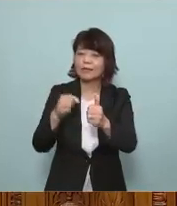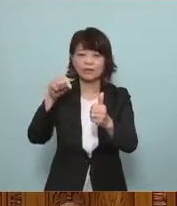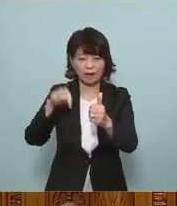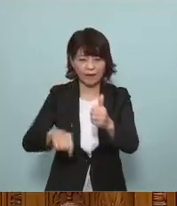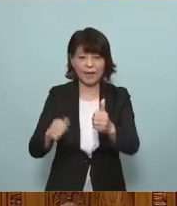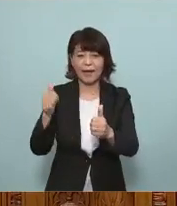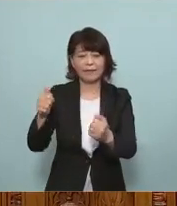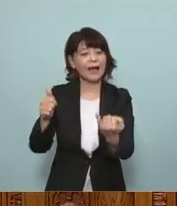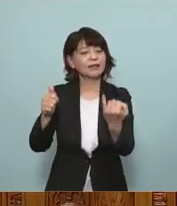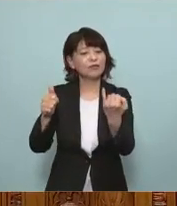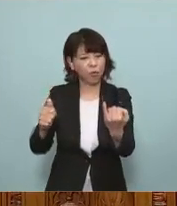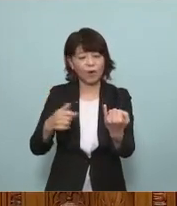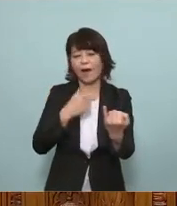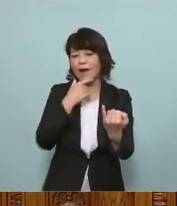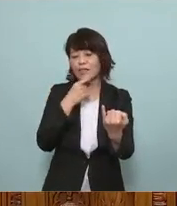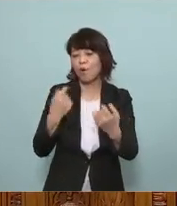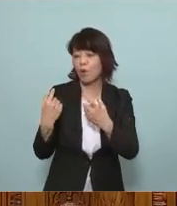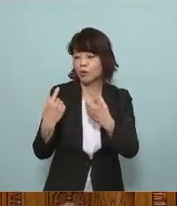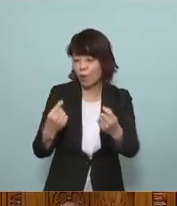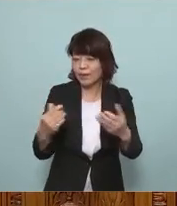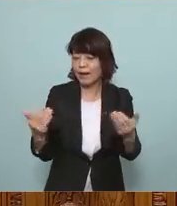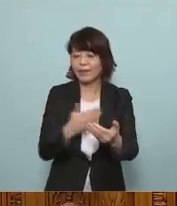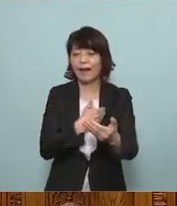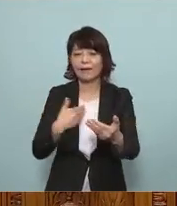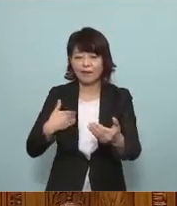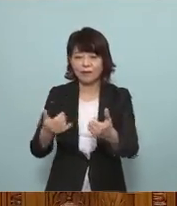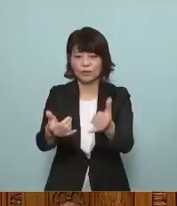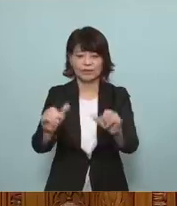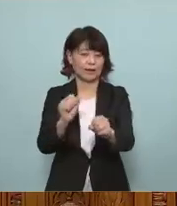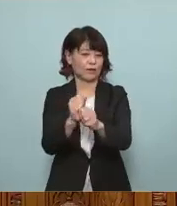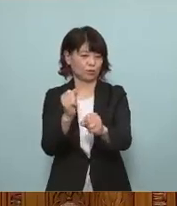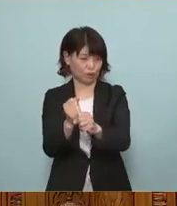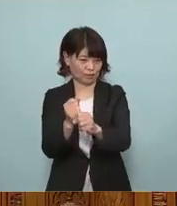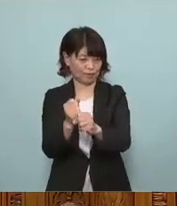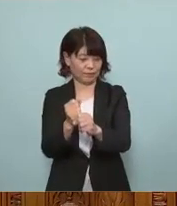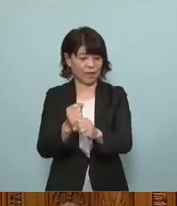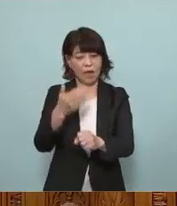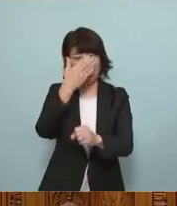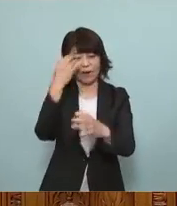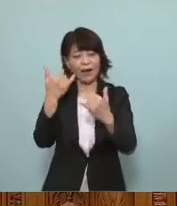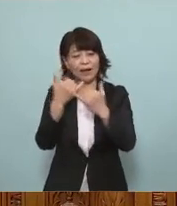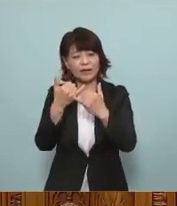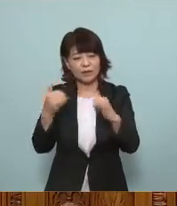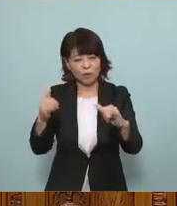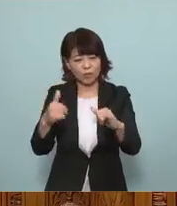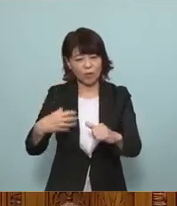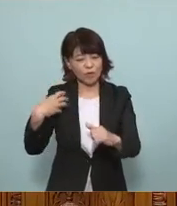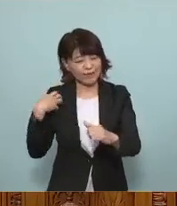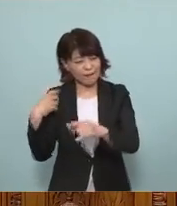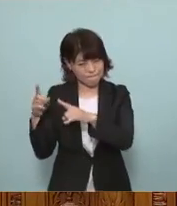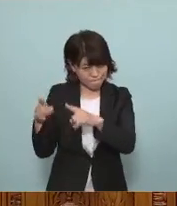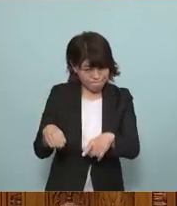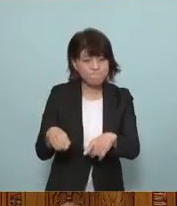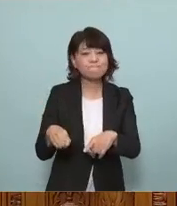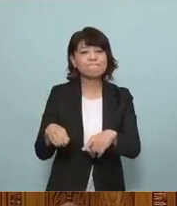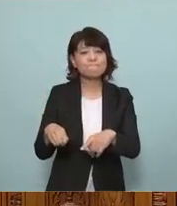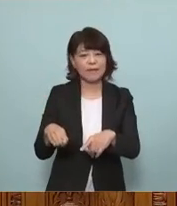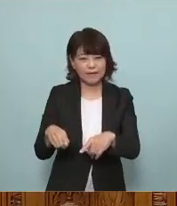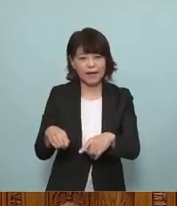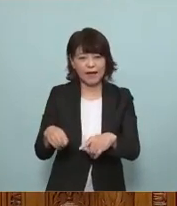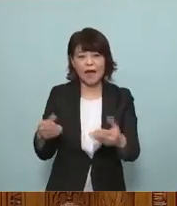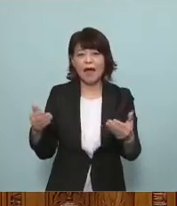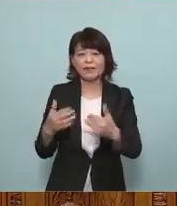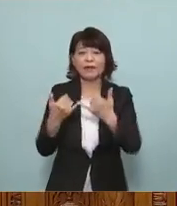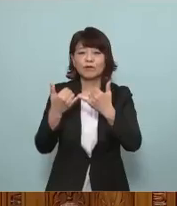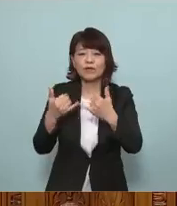が希望通り働ける社会づくりや、若者世代の負担増の抑制、そして勤労者皆保険